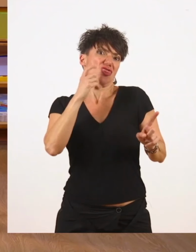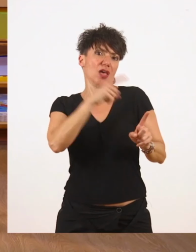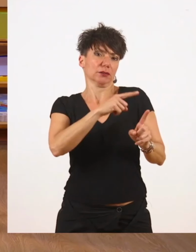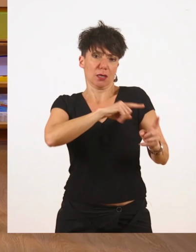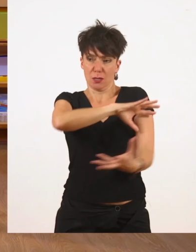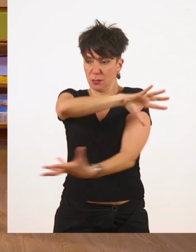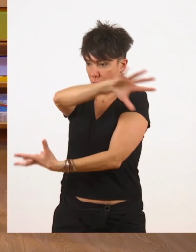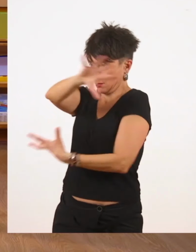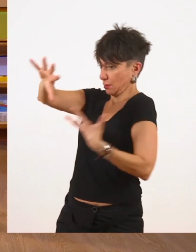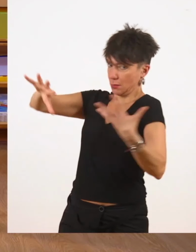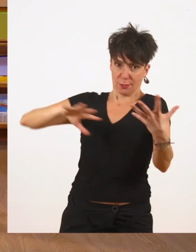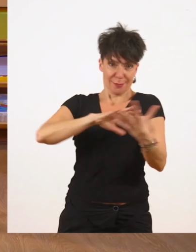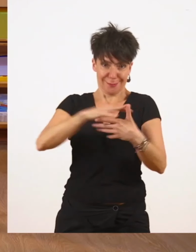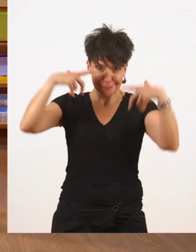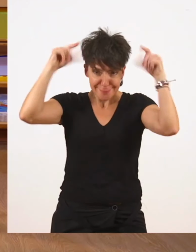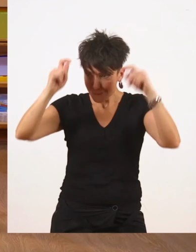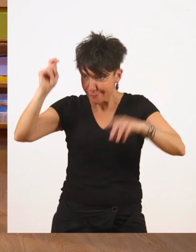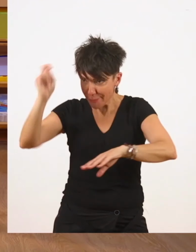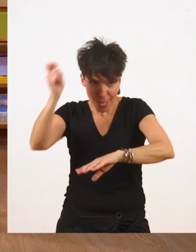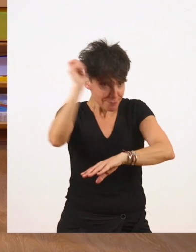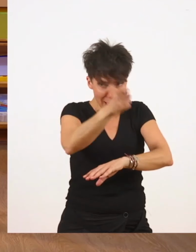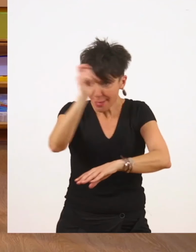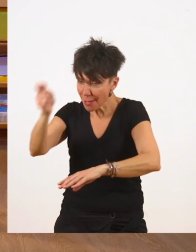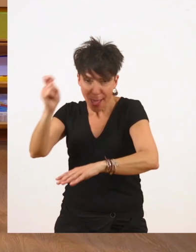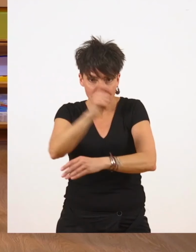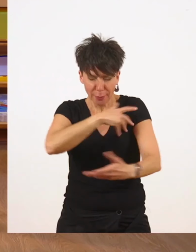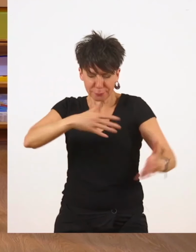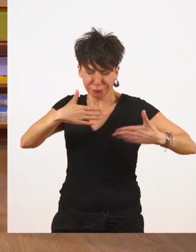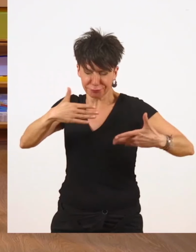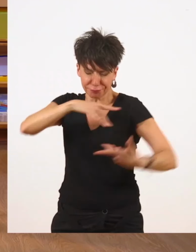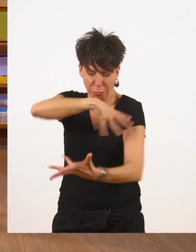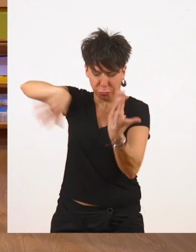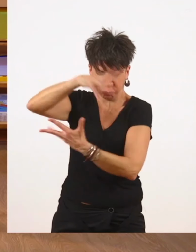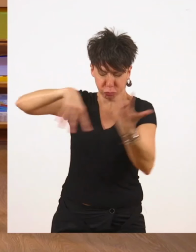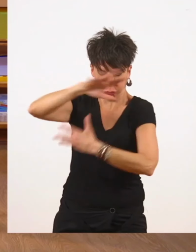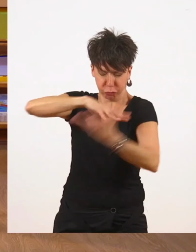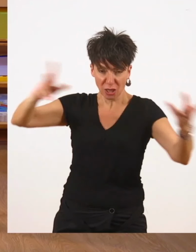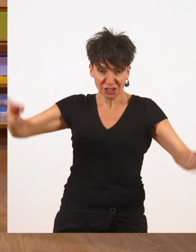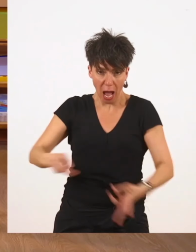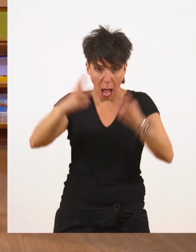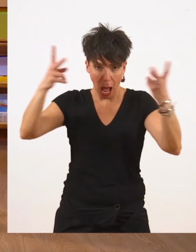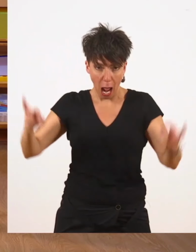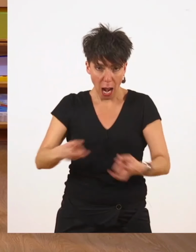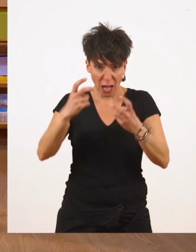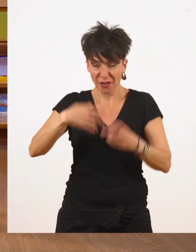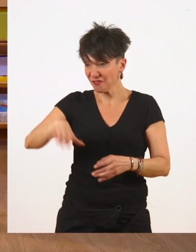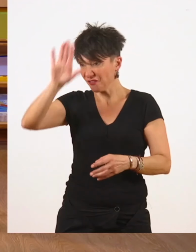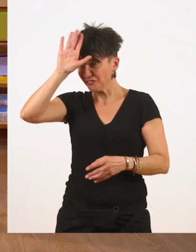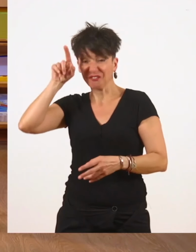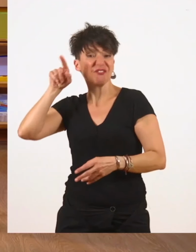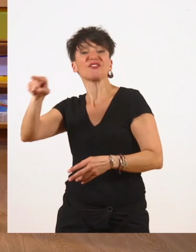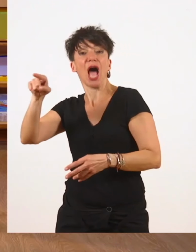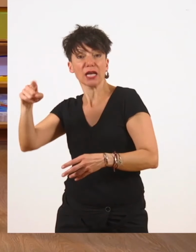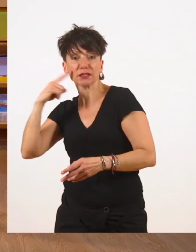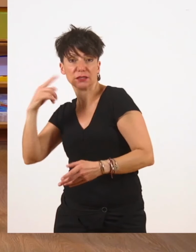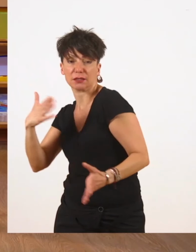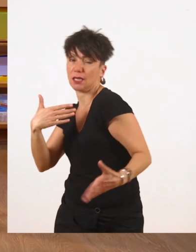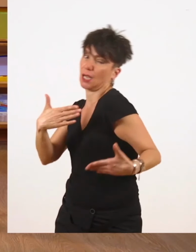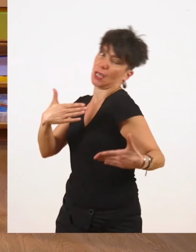μπλέκονται, καθώς ο Πουκ τους κάνει με ένα μαγικό φίλτρο, να ερωτευτούν μεταξύ τους. Η Βασίλισσα Τιτάνια ερωτεύεται τον